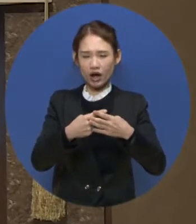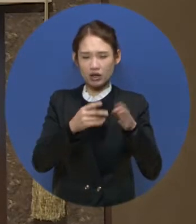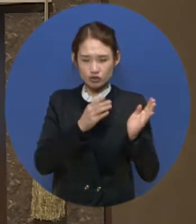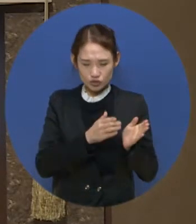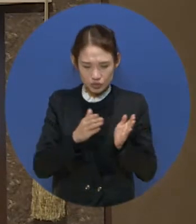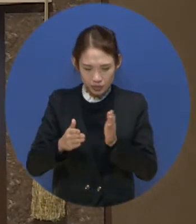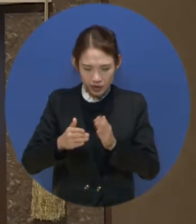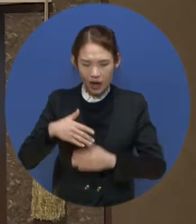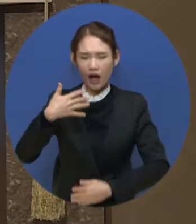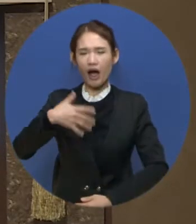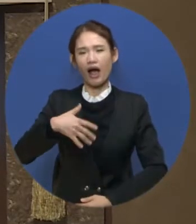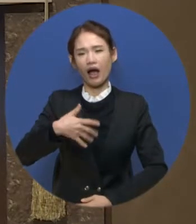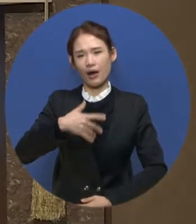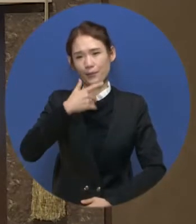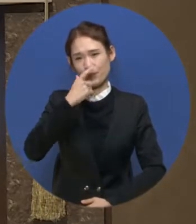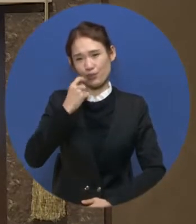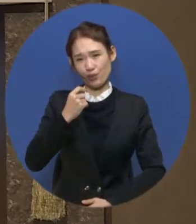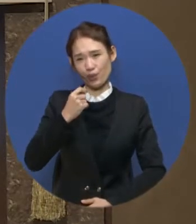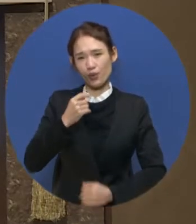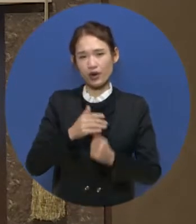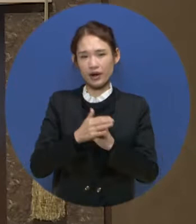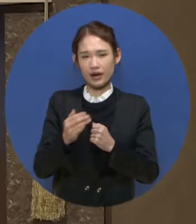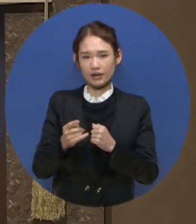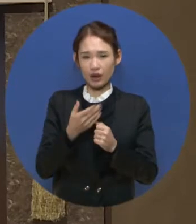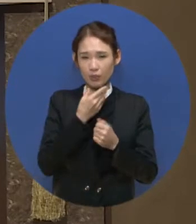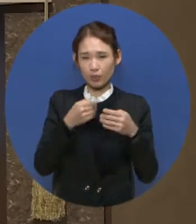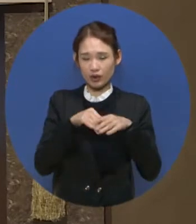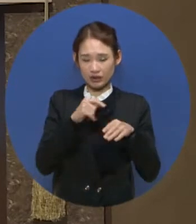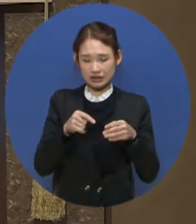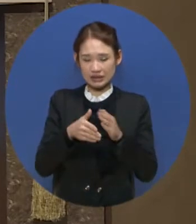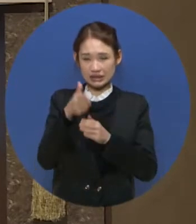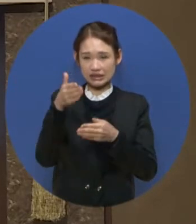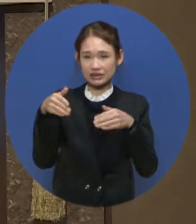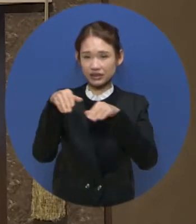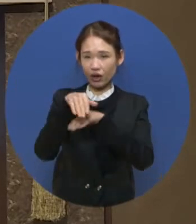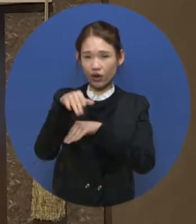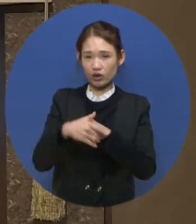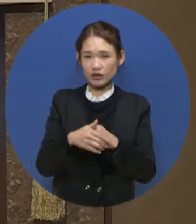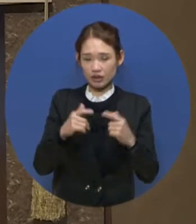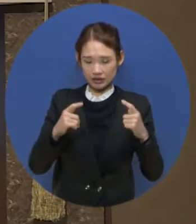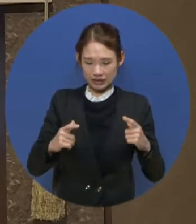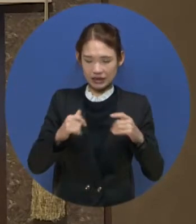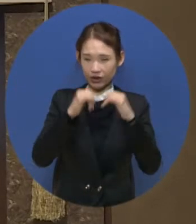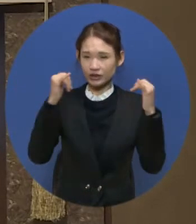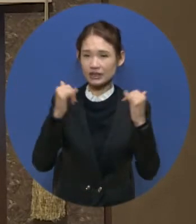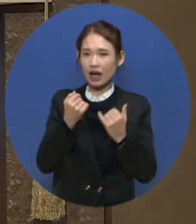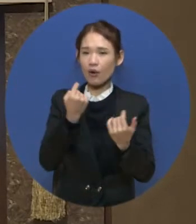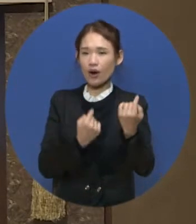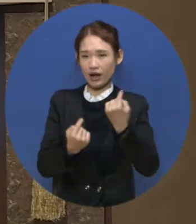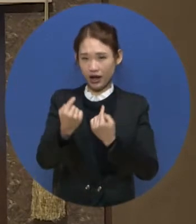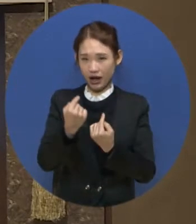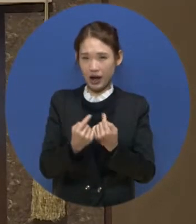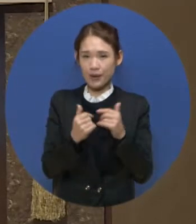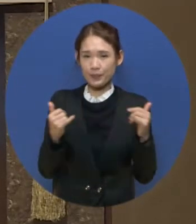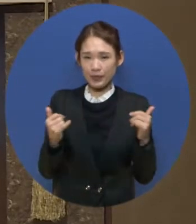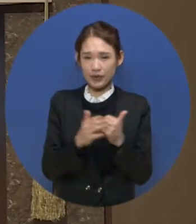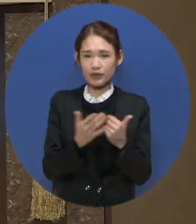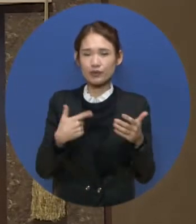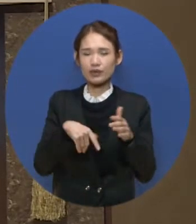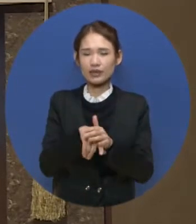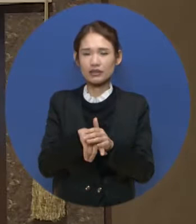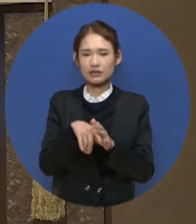미흡한 편이에요. 근데 저희 복지관에서는 그렇게 시설에서 이제 이렇게 지역사회로 나오는 분들을 체계적으로